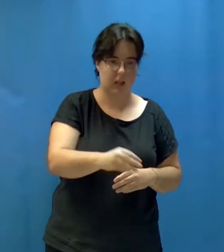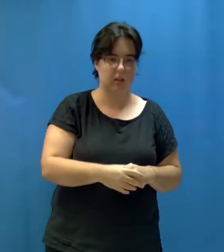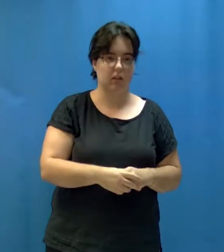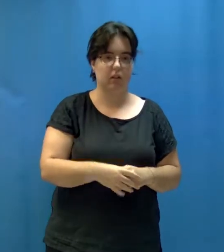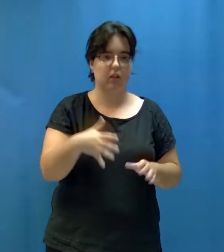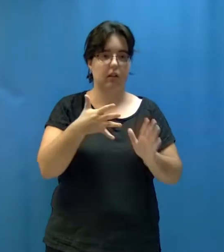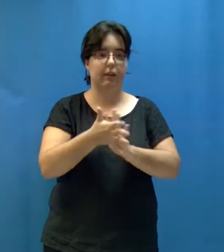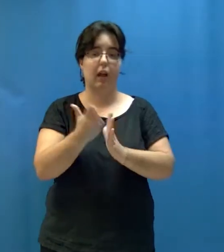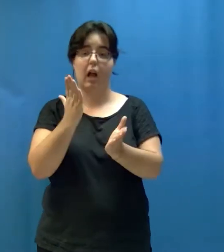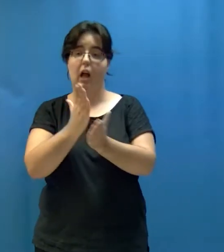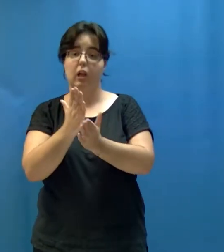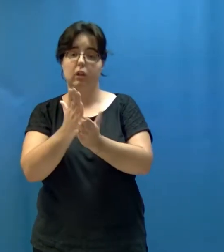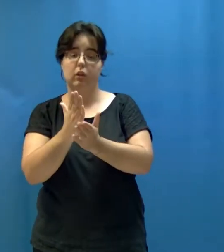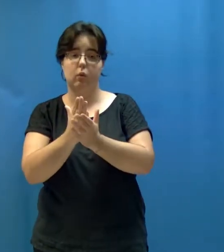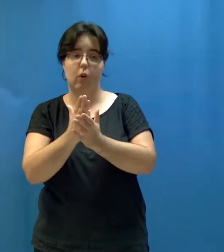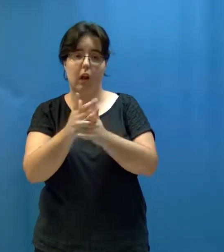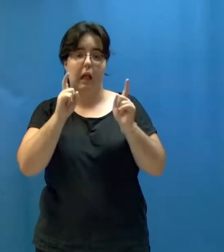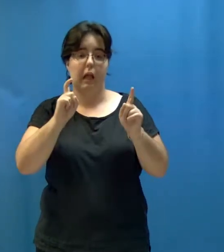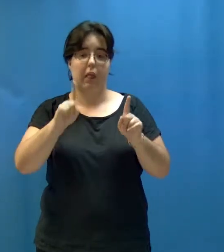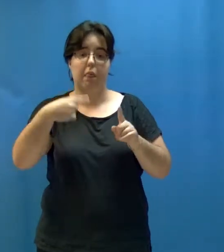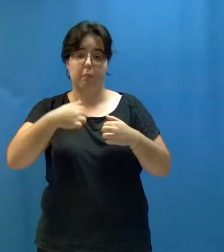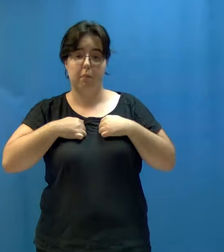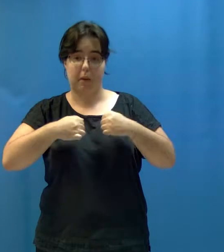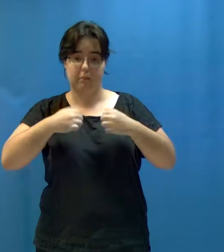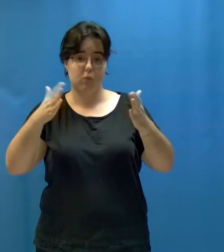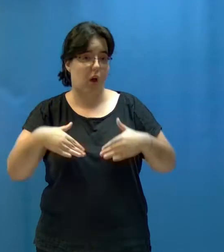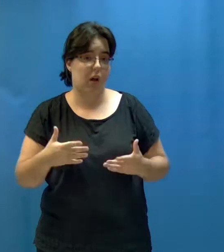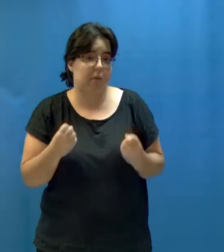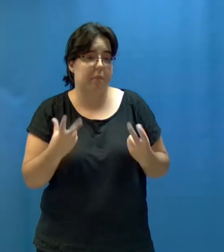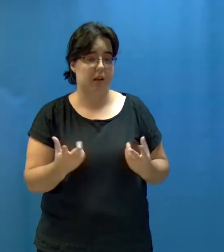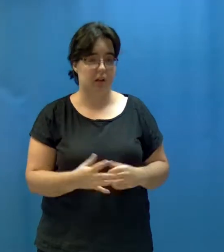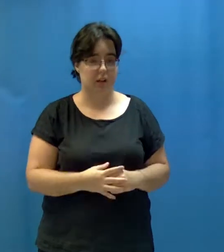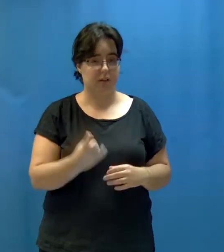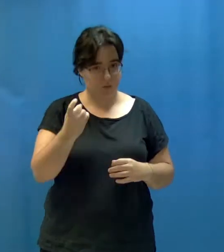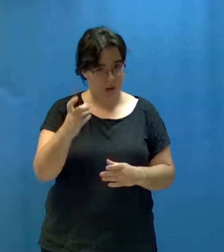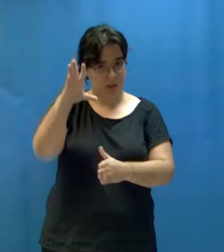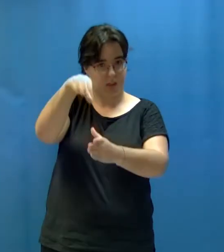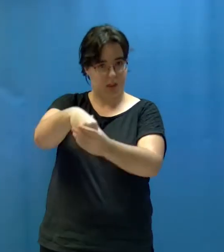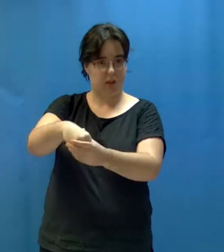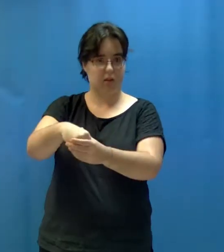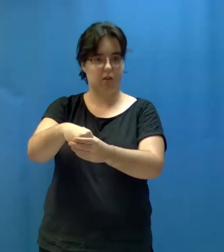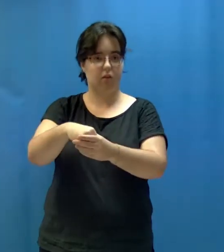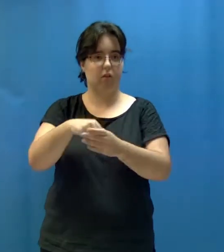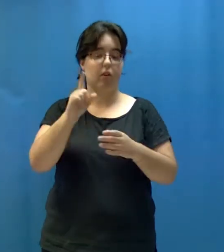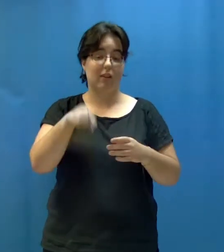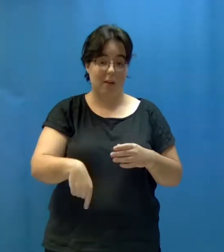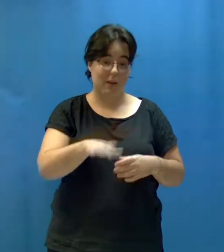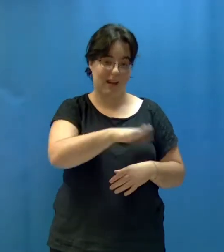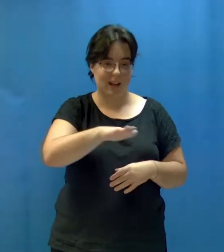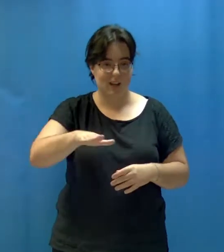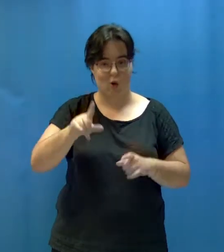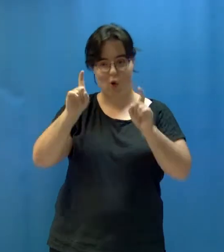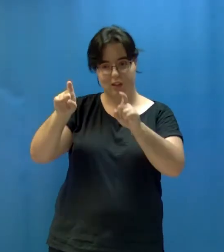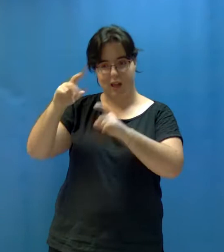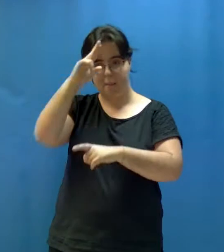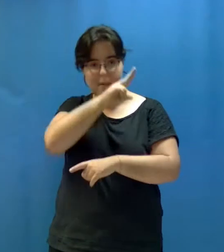tinga un desfibrilador i continuï sense realitzar una formació que els xiquets, com a transmissors de coneixements, ensenyaran als seus pares, als seus veïns,